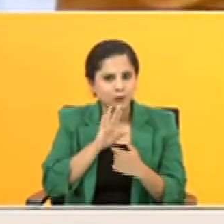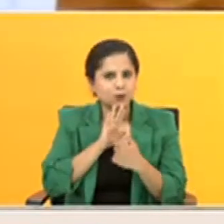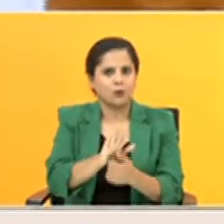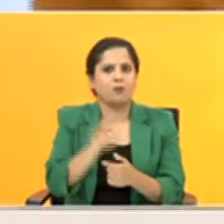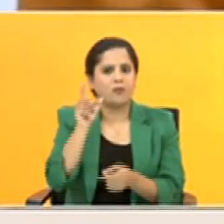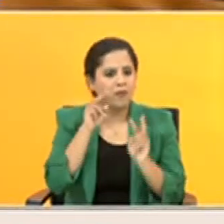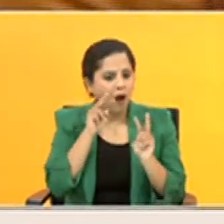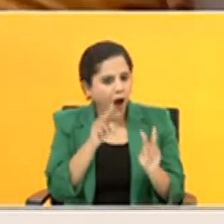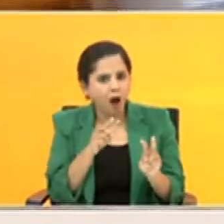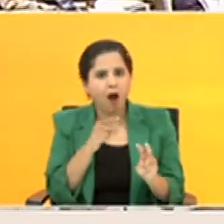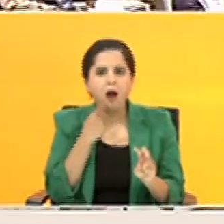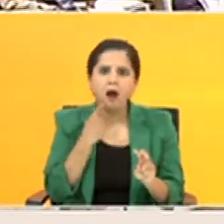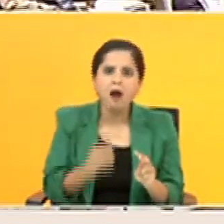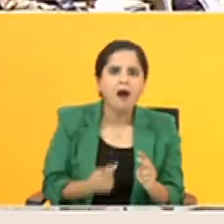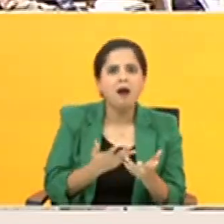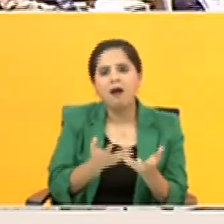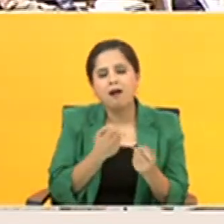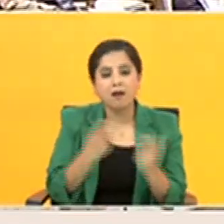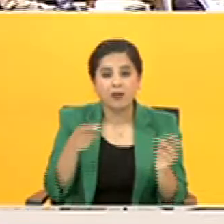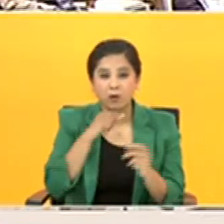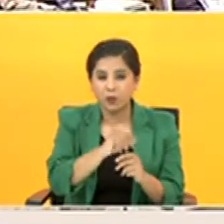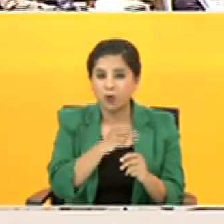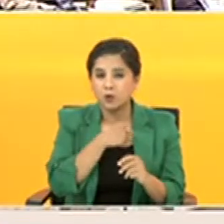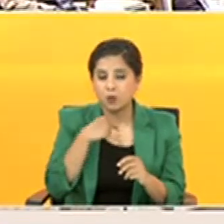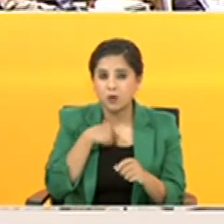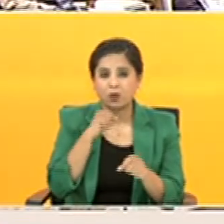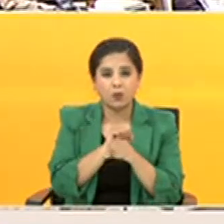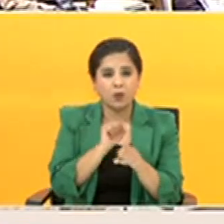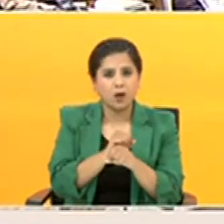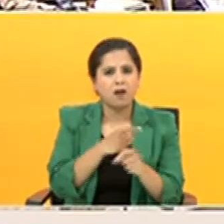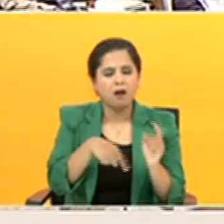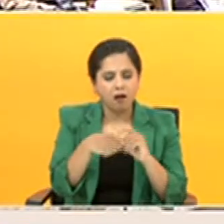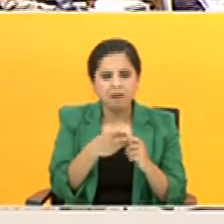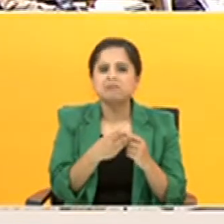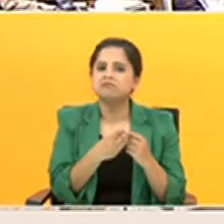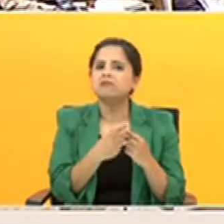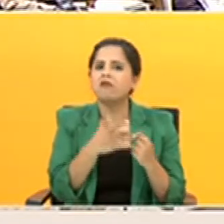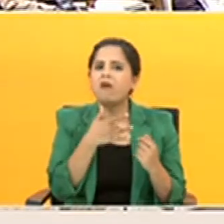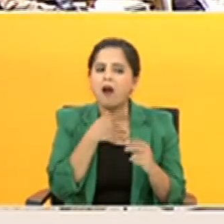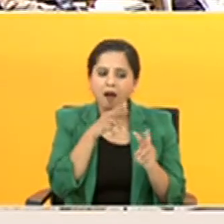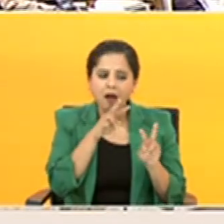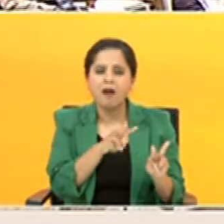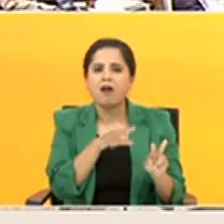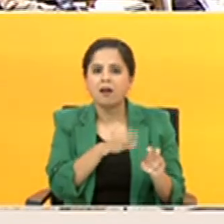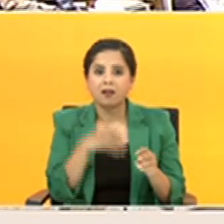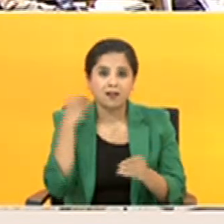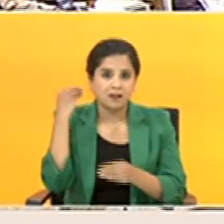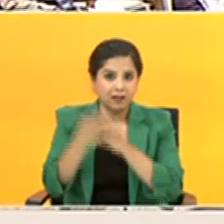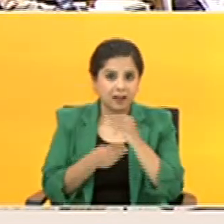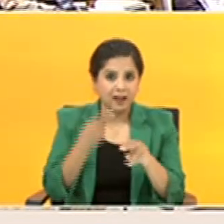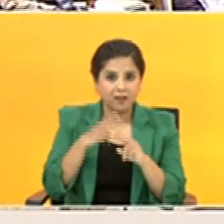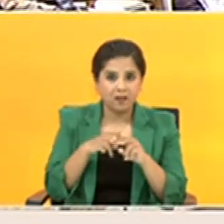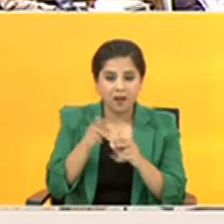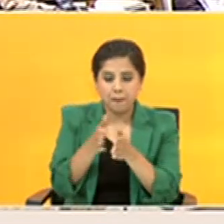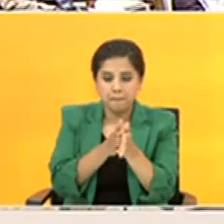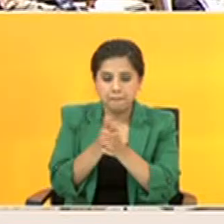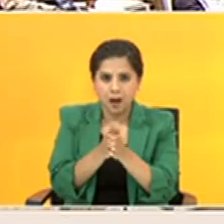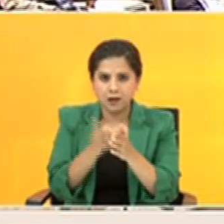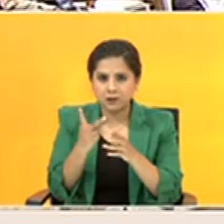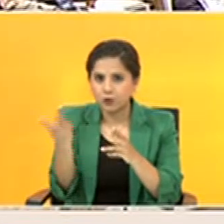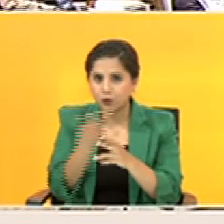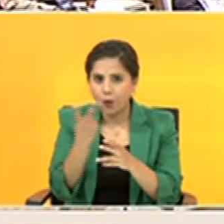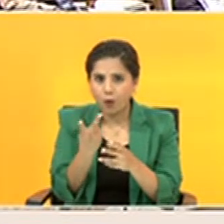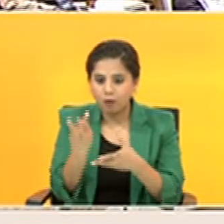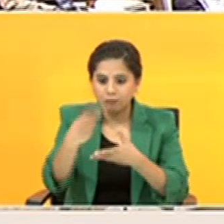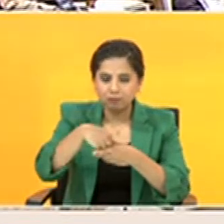है। डॉक्टर भूटिया का काम हमें सिखाता है कि जब परंपरा को पैशन से जोड़ा जाए तो